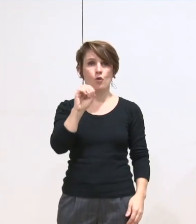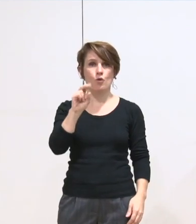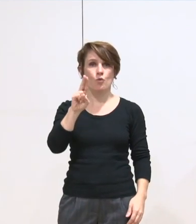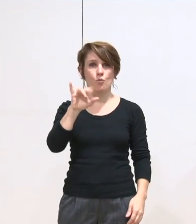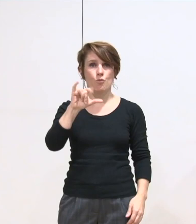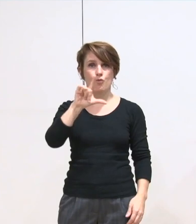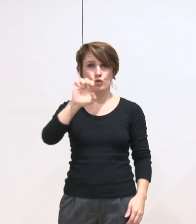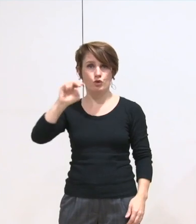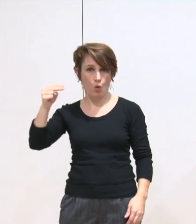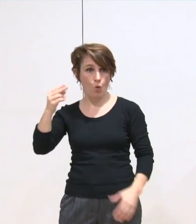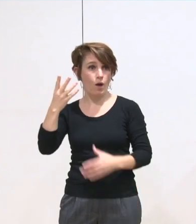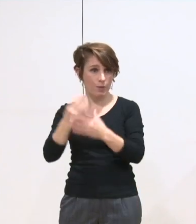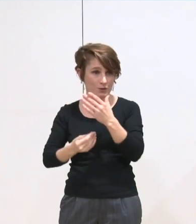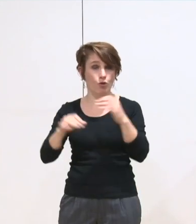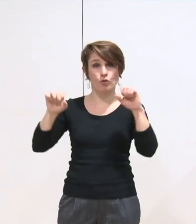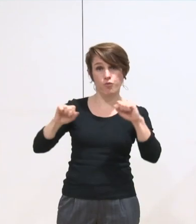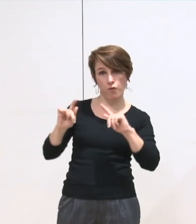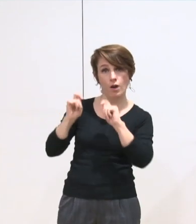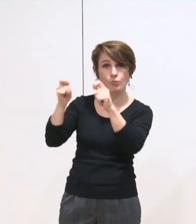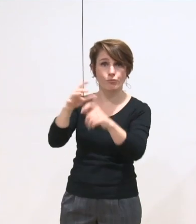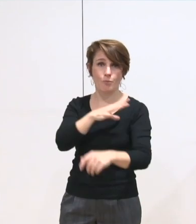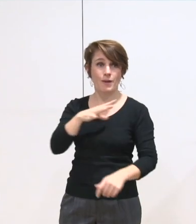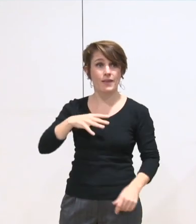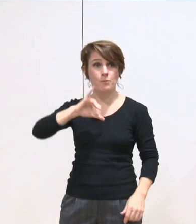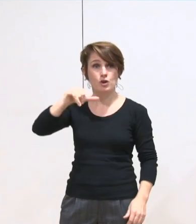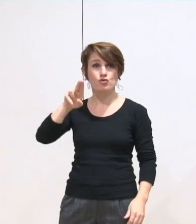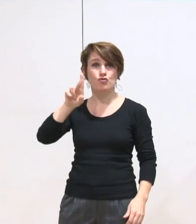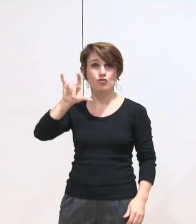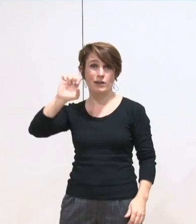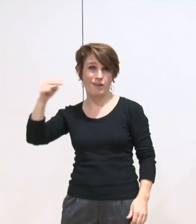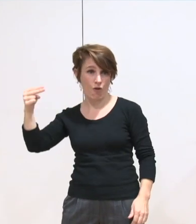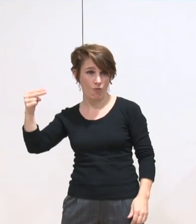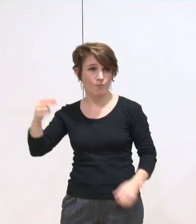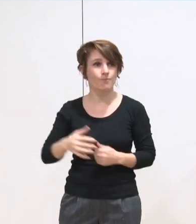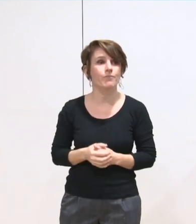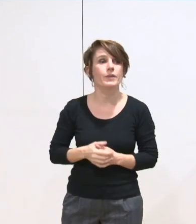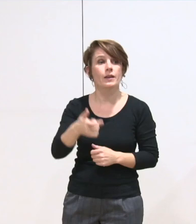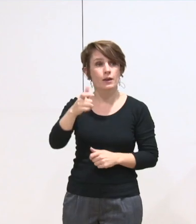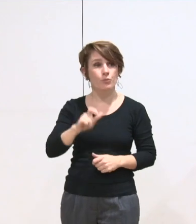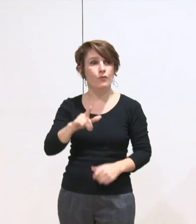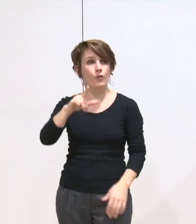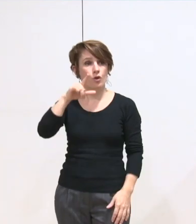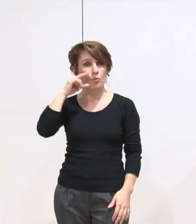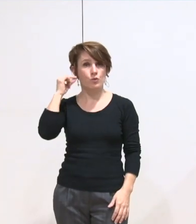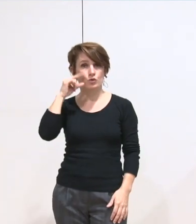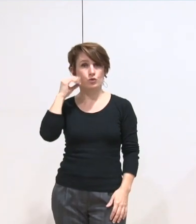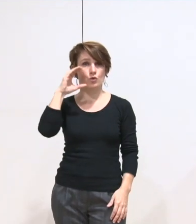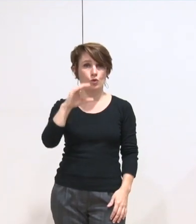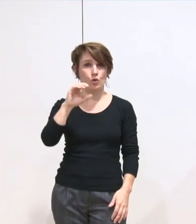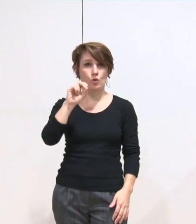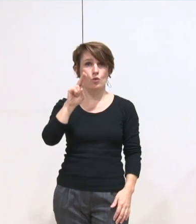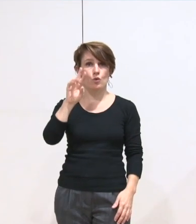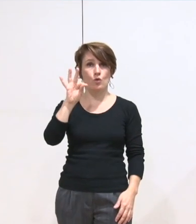présent. Laurence Compara, présent. Emmanuel Carros donne pouvoir à Maud Tavel pour l'ensemble de la